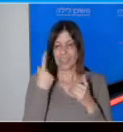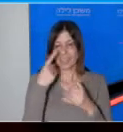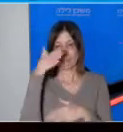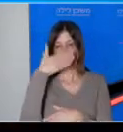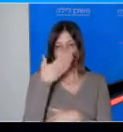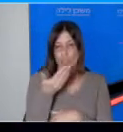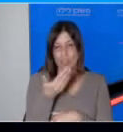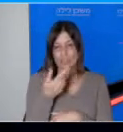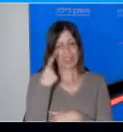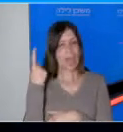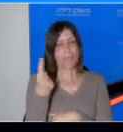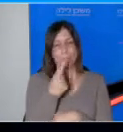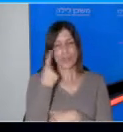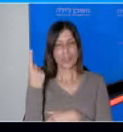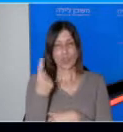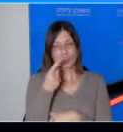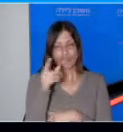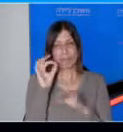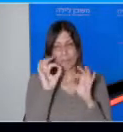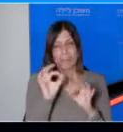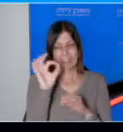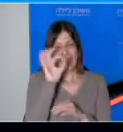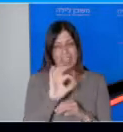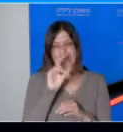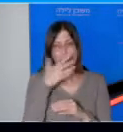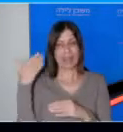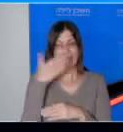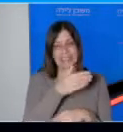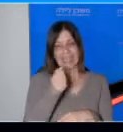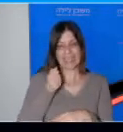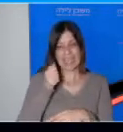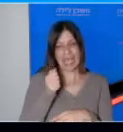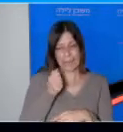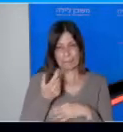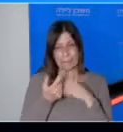מהמדינות הבודדות, שבאמת עדיין לא מכניסה תיירים